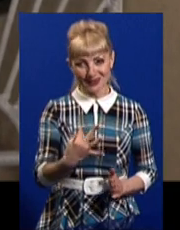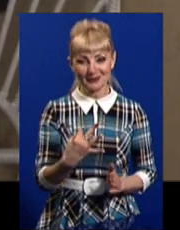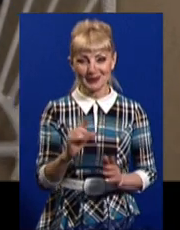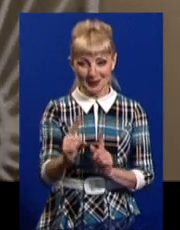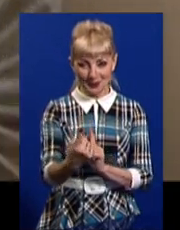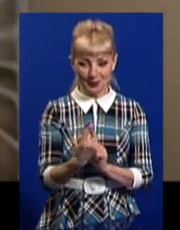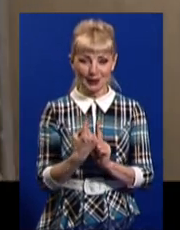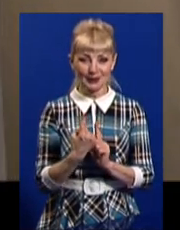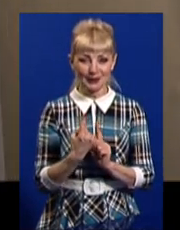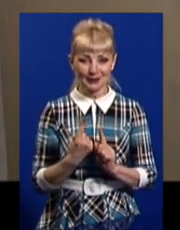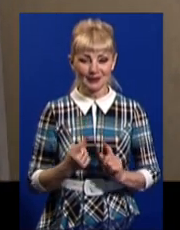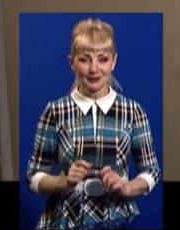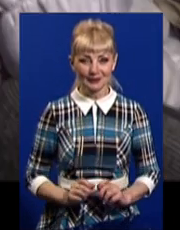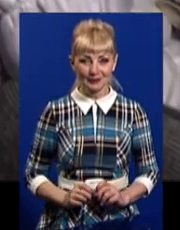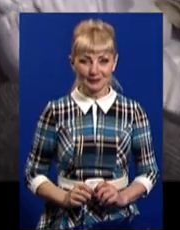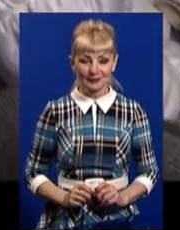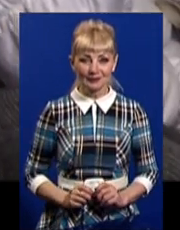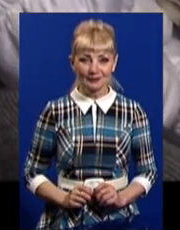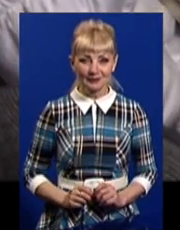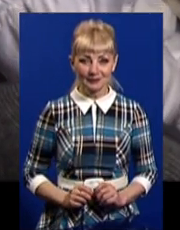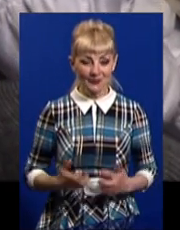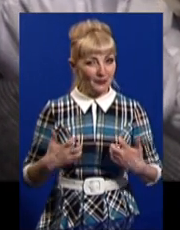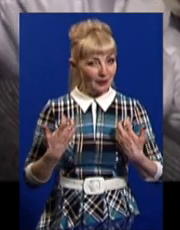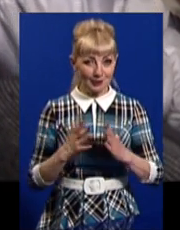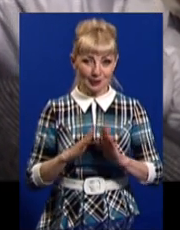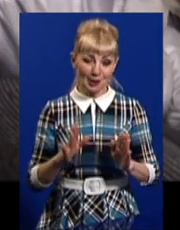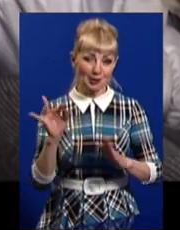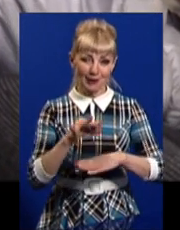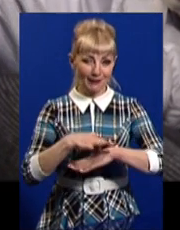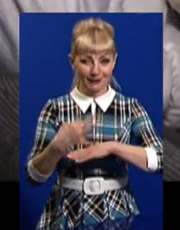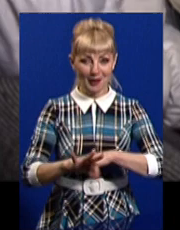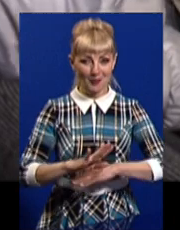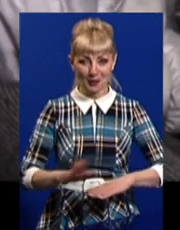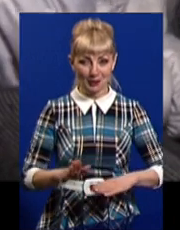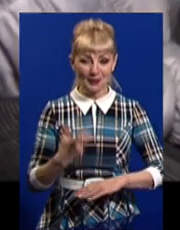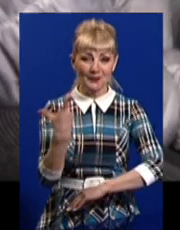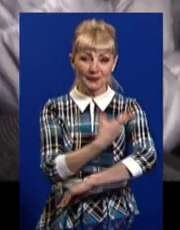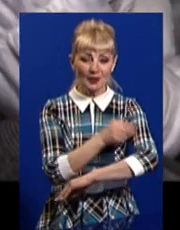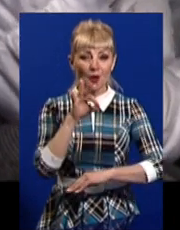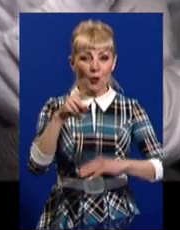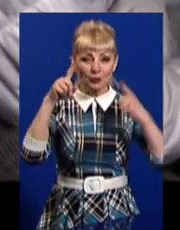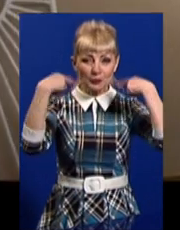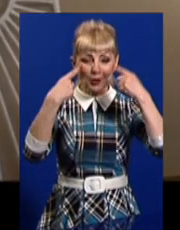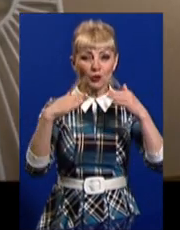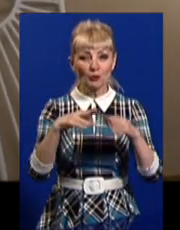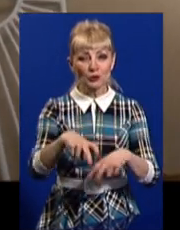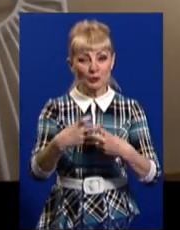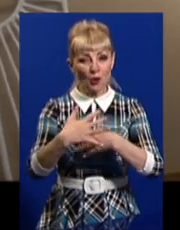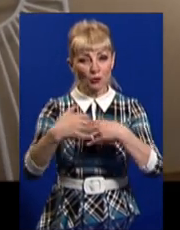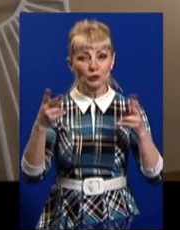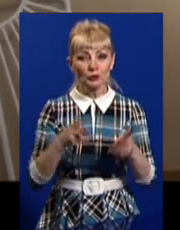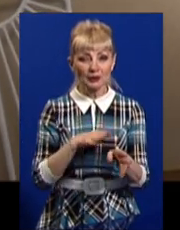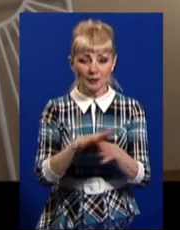Моя красуне, підходьте. Не страшно і взагалі не боляче. Щеплення від сказу домашнім собаці чи коту потрібно